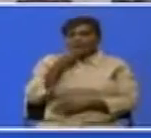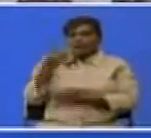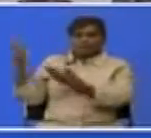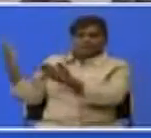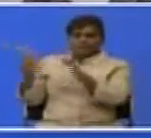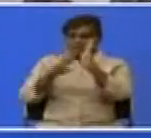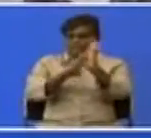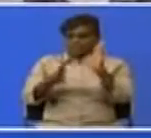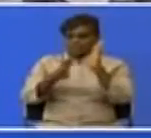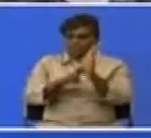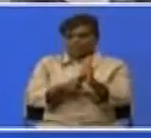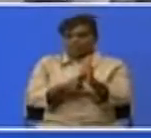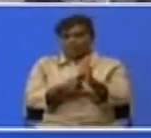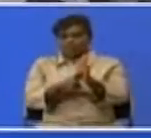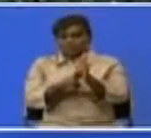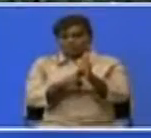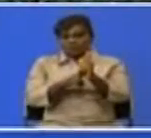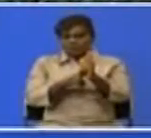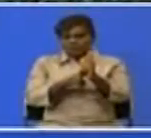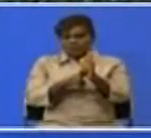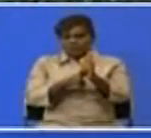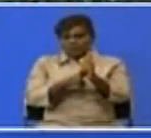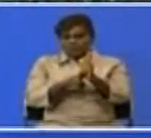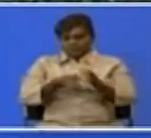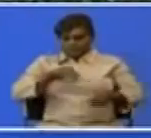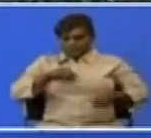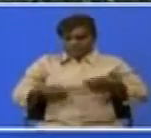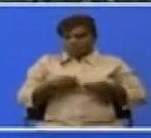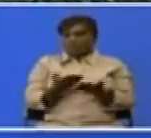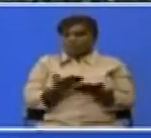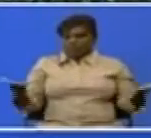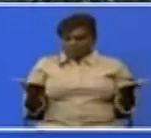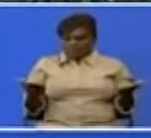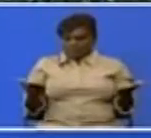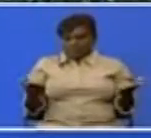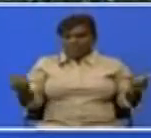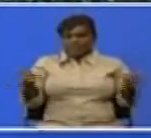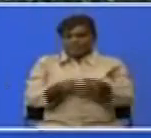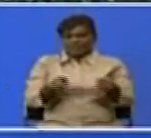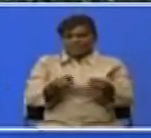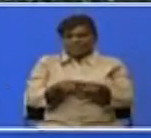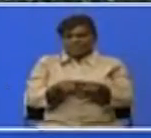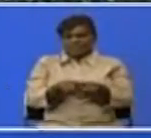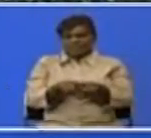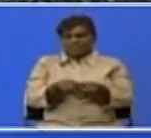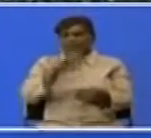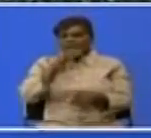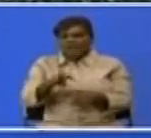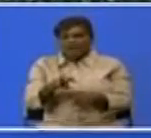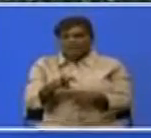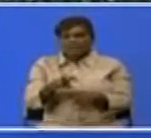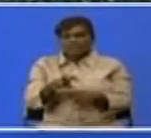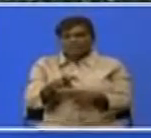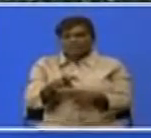mwakilishi wa wakfu wa Netherlands Harambee. Kama una ulemavu wote ni kama kitu ambacho labda ni laana. Kwa